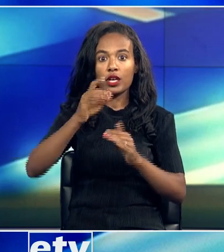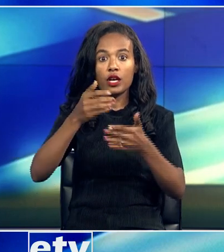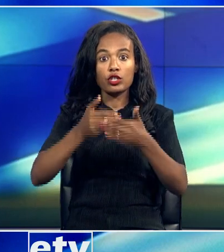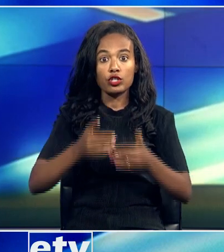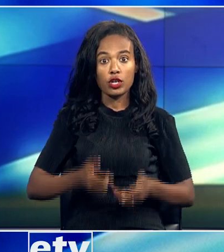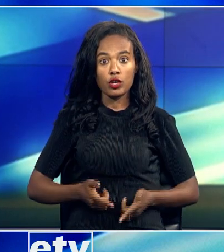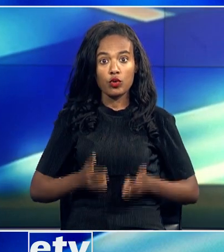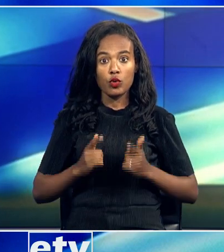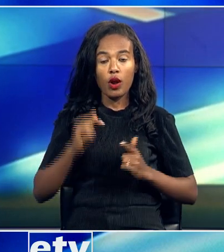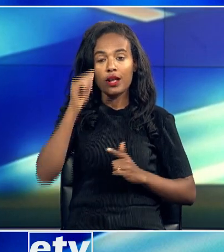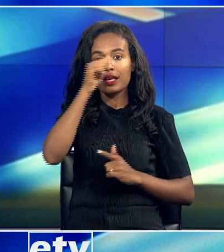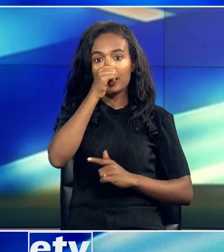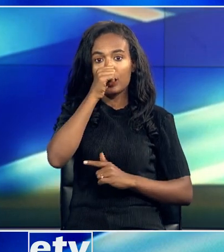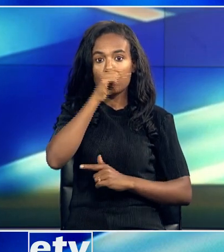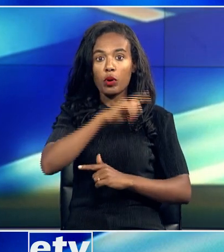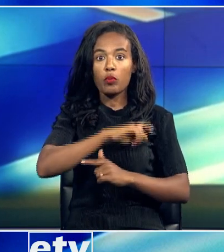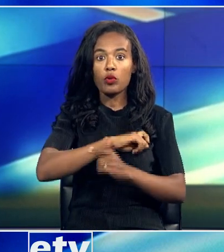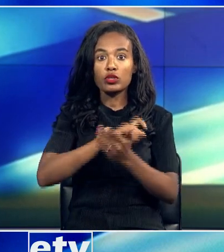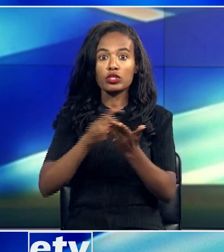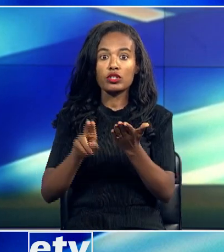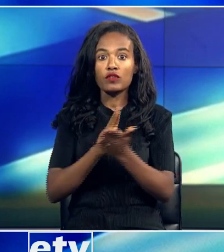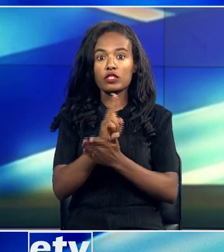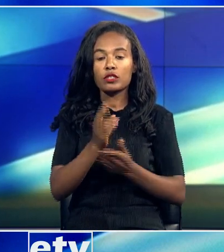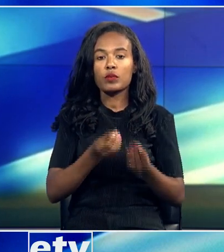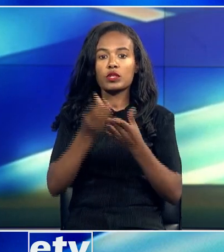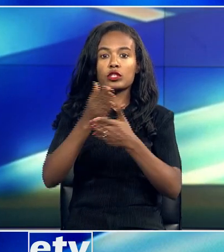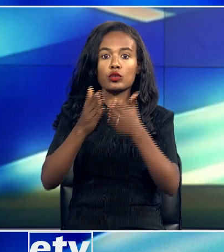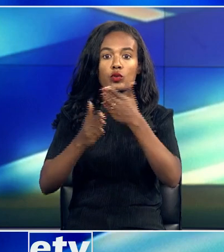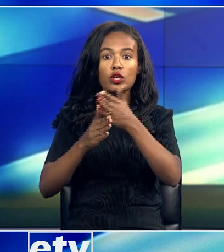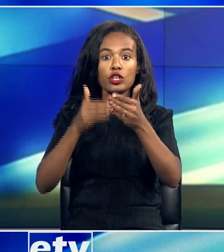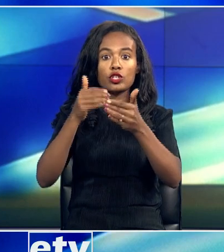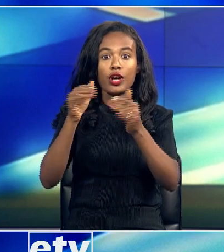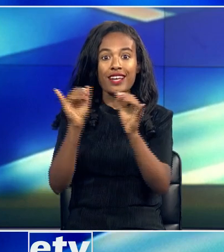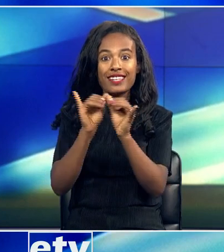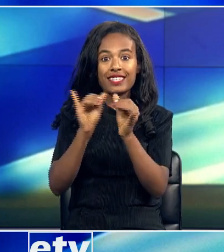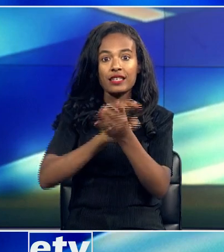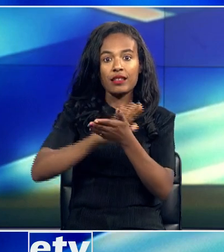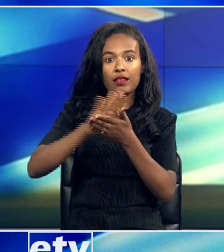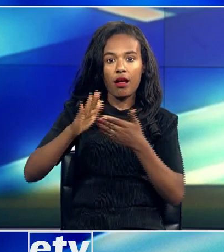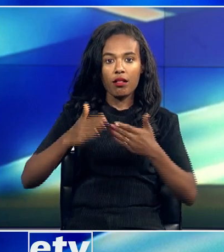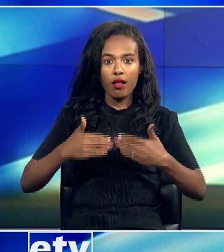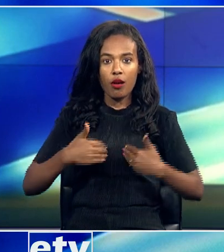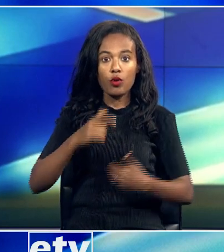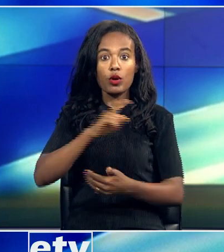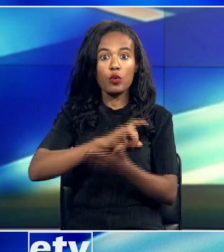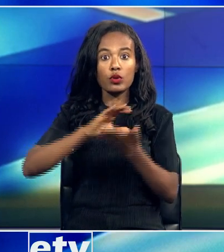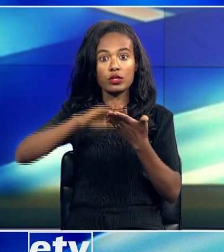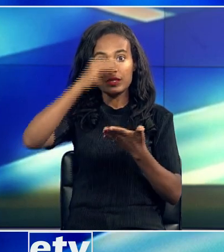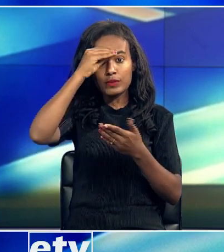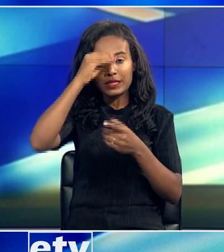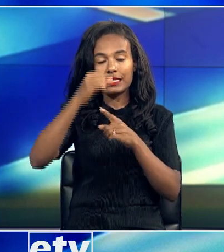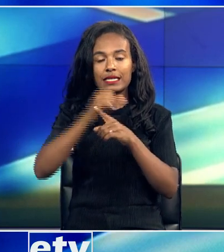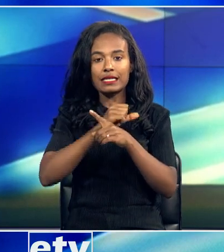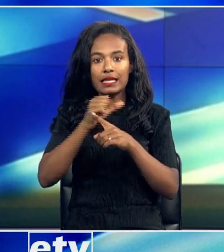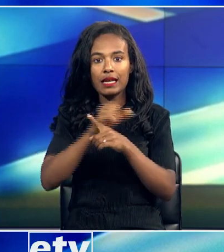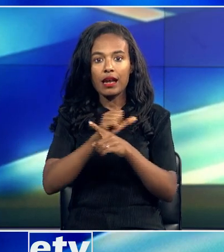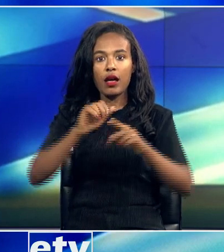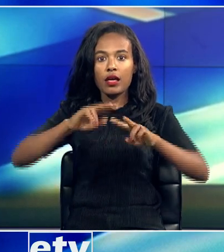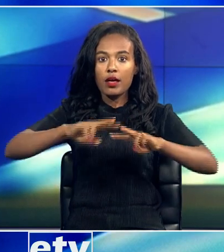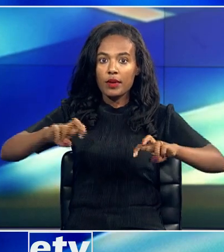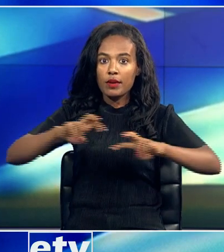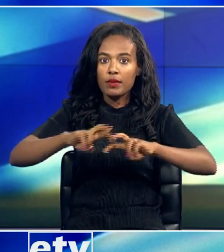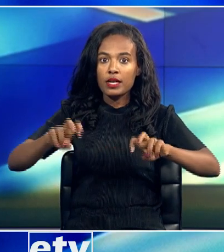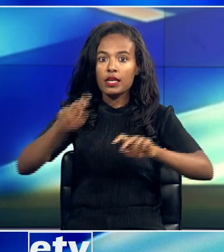ይኖረዋል። የኢትዮጵያ ፖሊስ ዩኒቨርሲቲ በተሰጠው ደረጃ ልክ ጥራት ያለው የፖሊስ ትምህርትና ስልጠና እንዲሁም